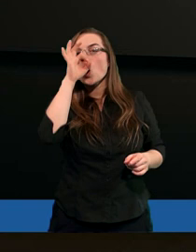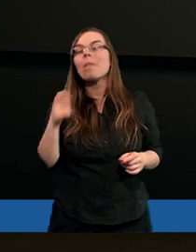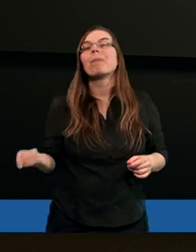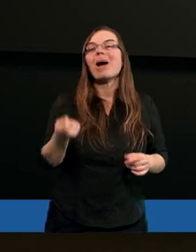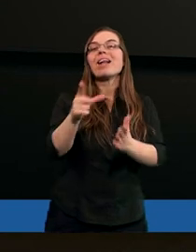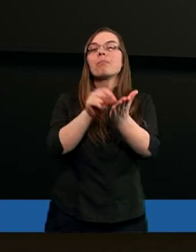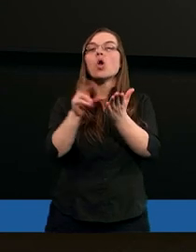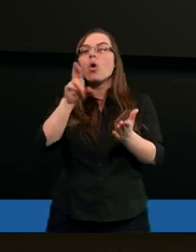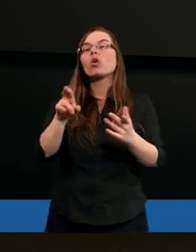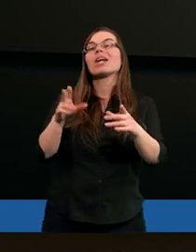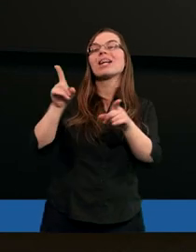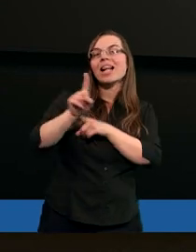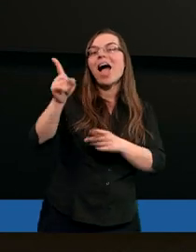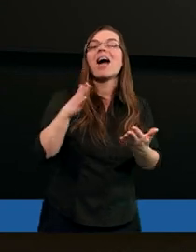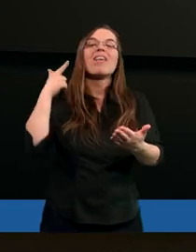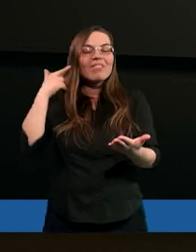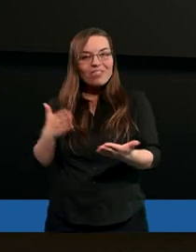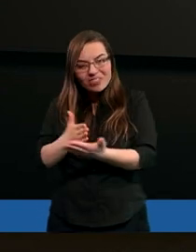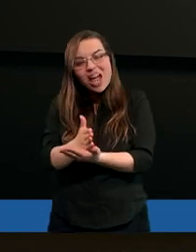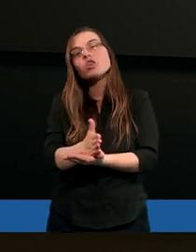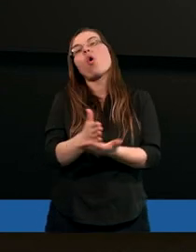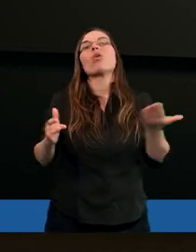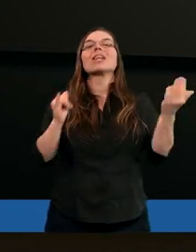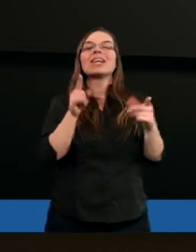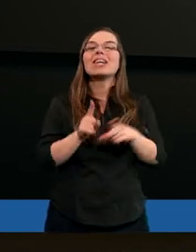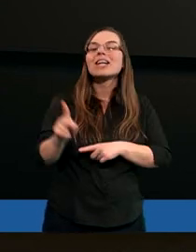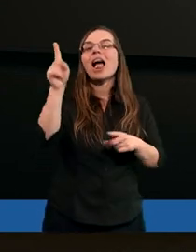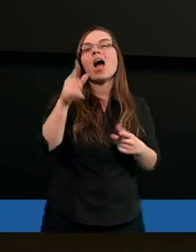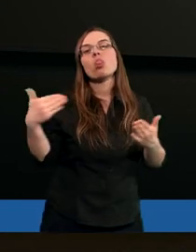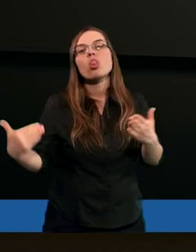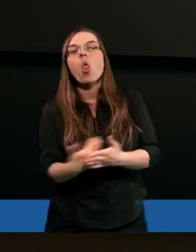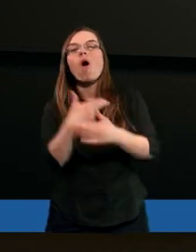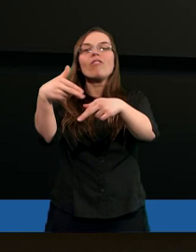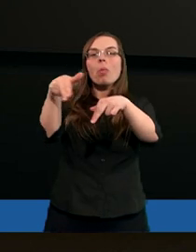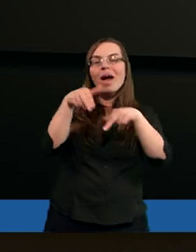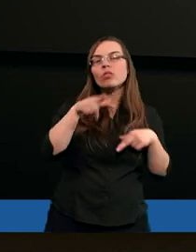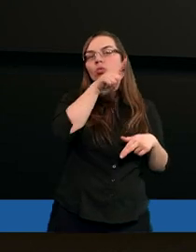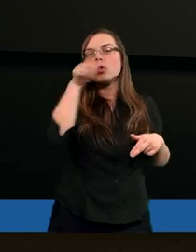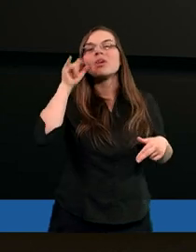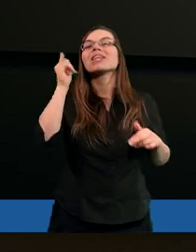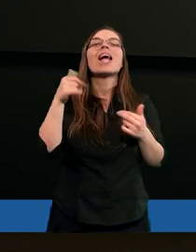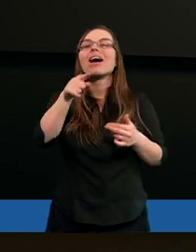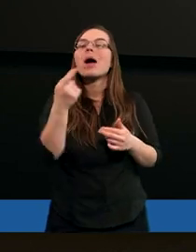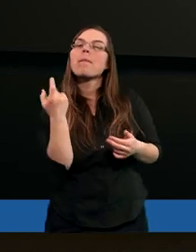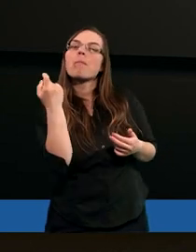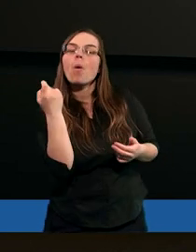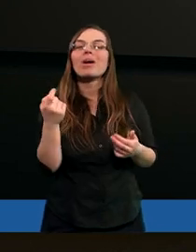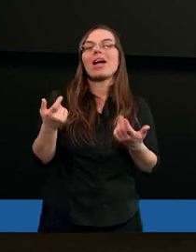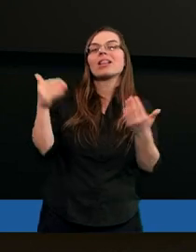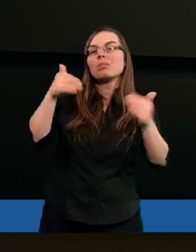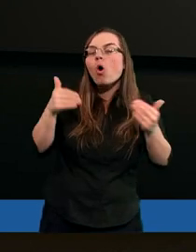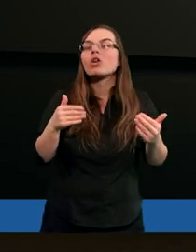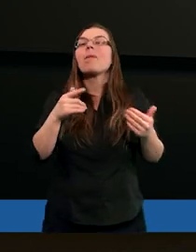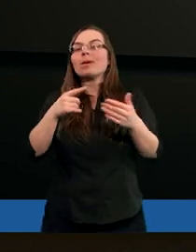pasterzem dla wierzących, dla nowonawróconych. Jakie tam momenty możemy